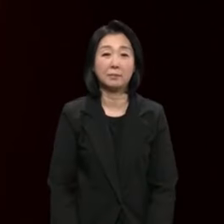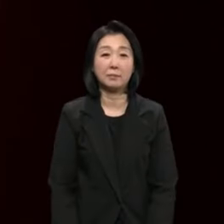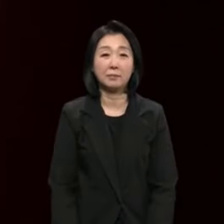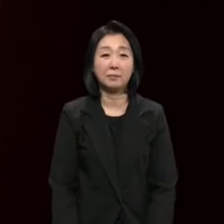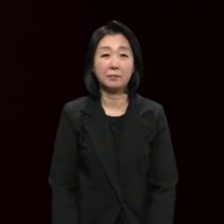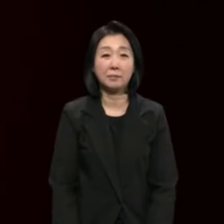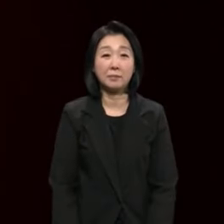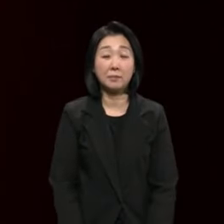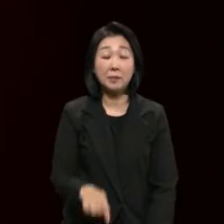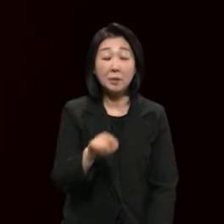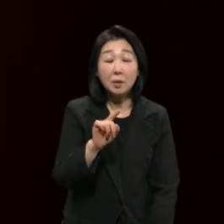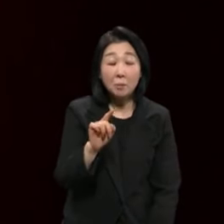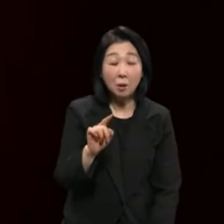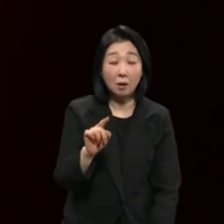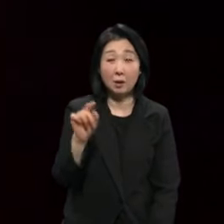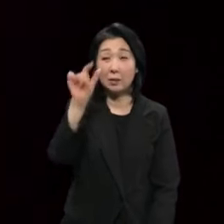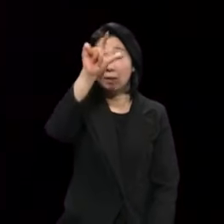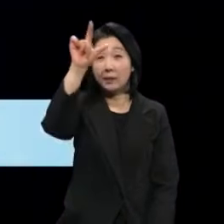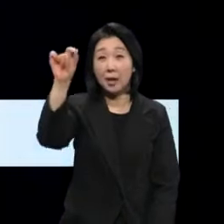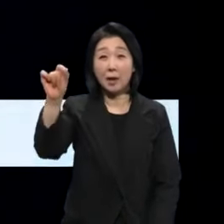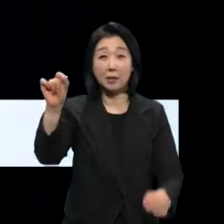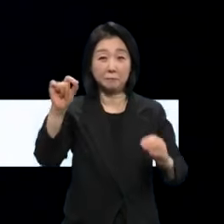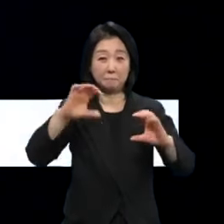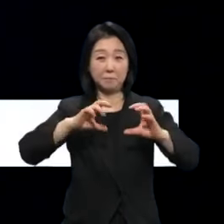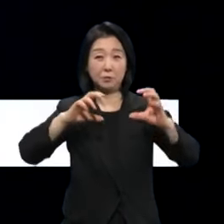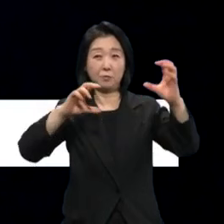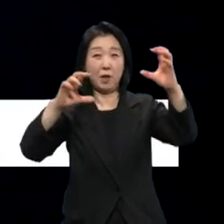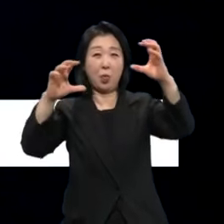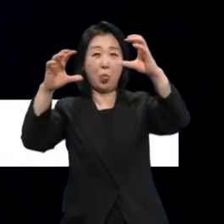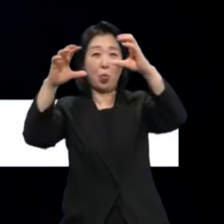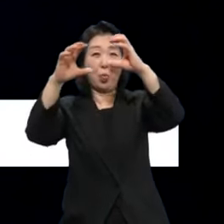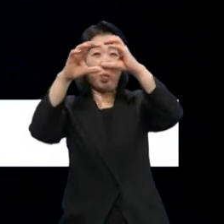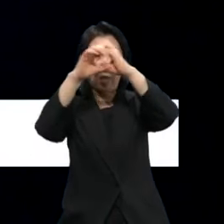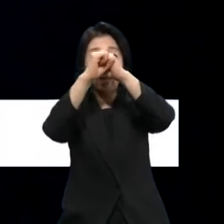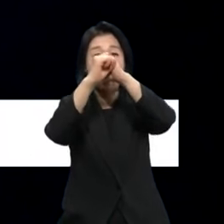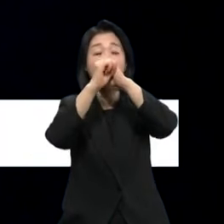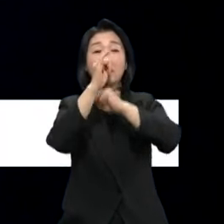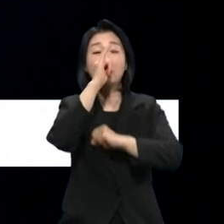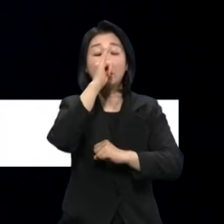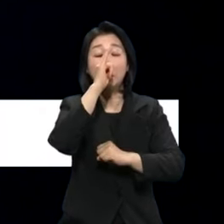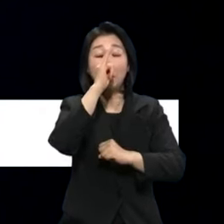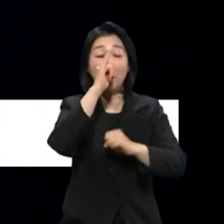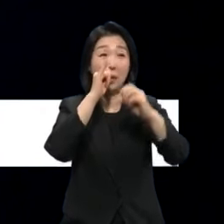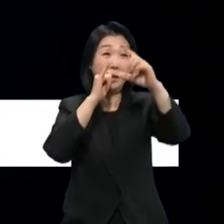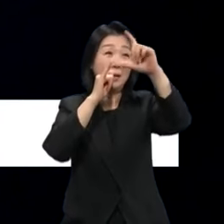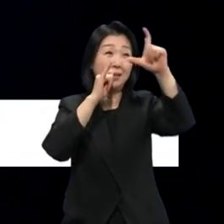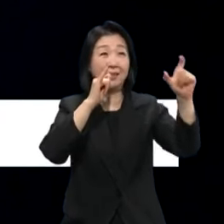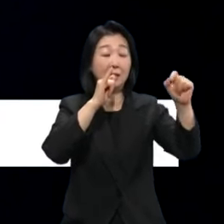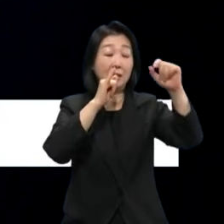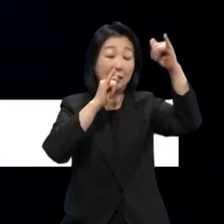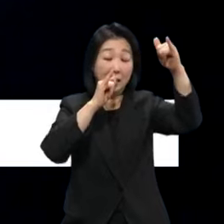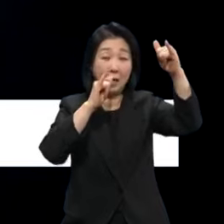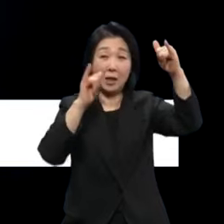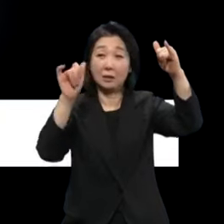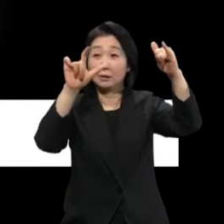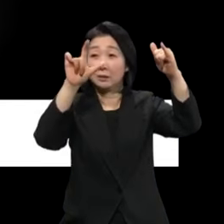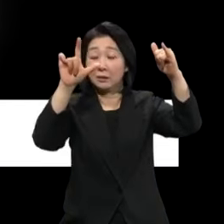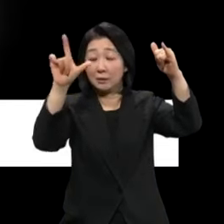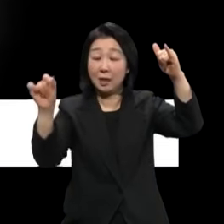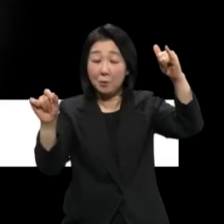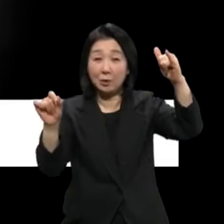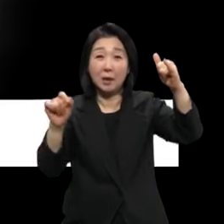달이 지구와 태양 사이를 지나면서 태양 전체를 가리는 현상입니다. 태양은 달보다 400배는 크지만 지구와 거리도